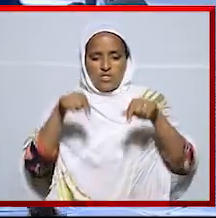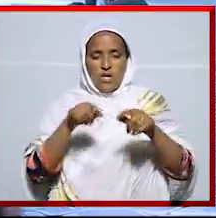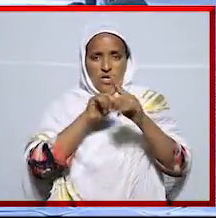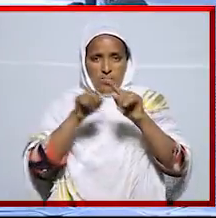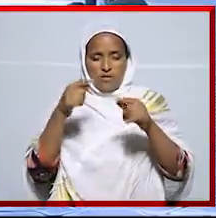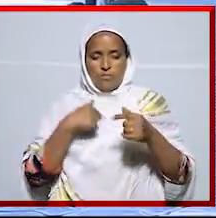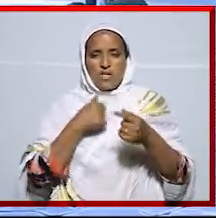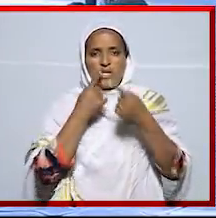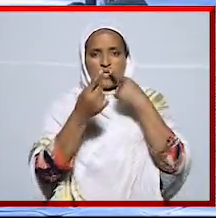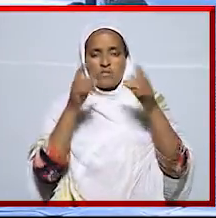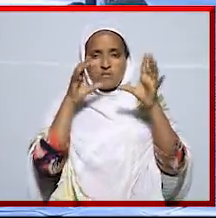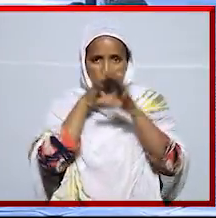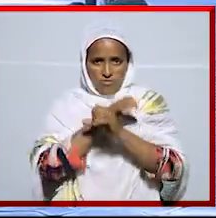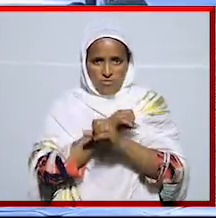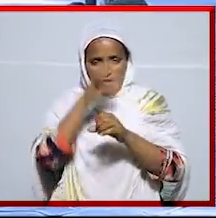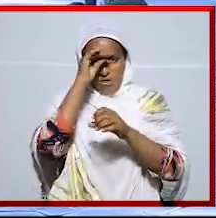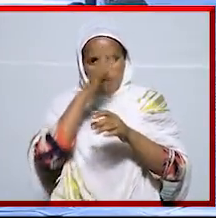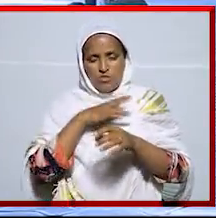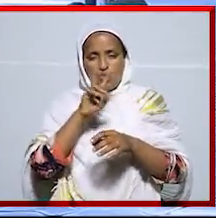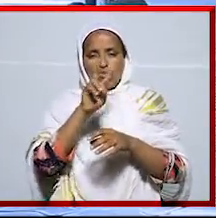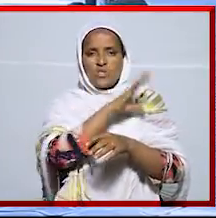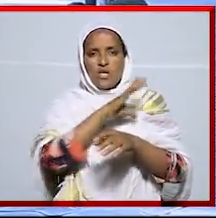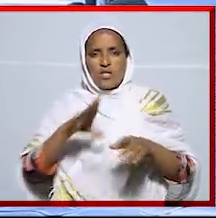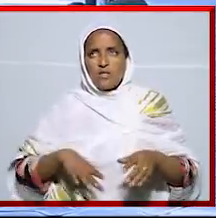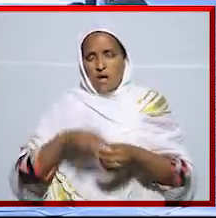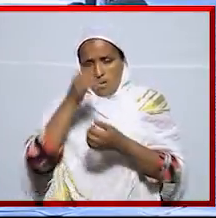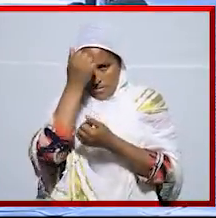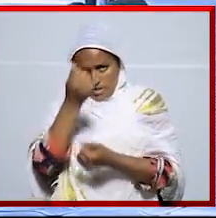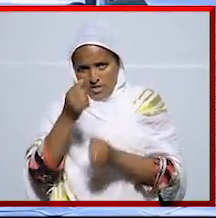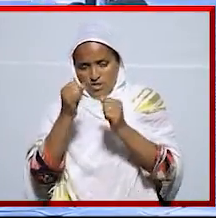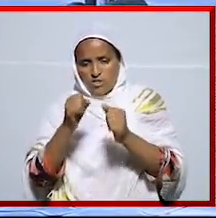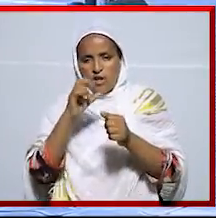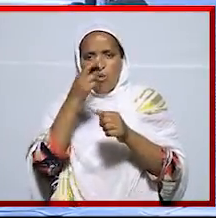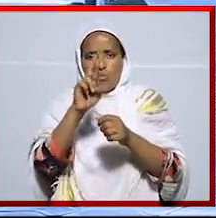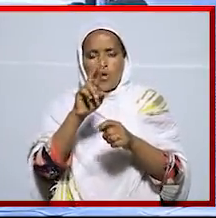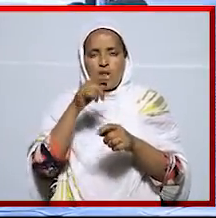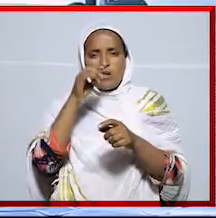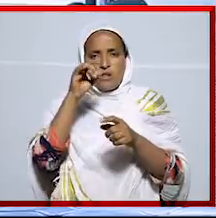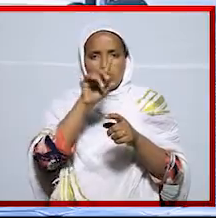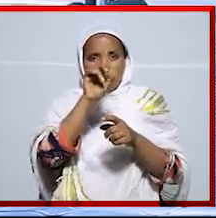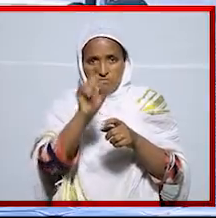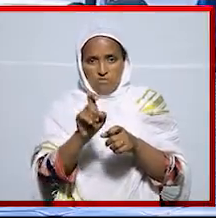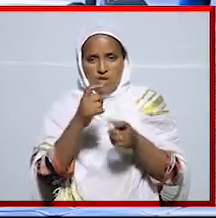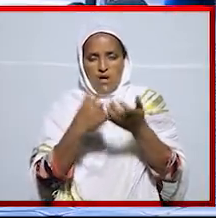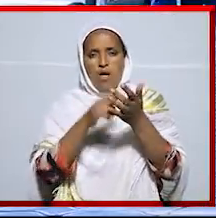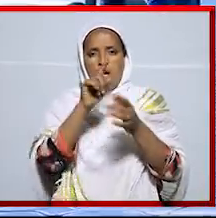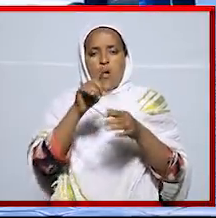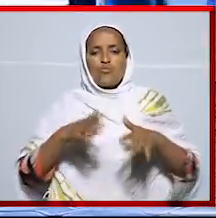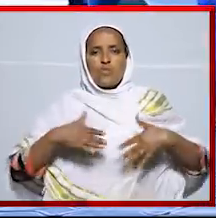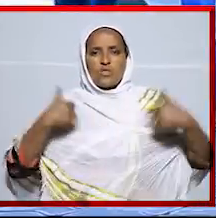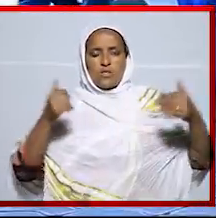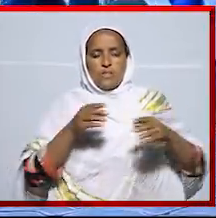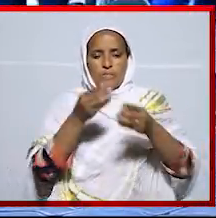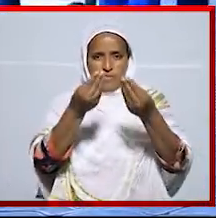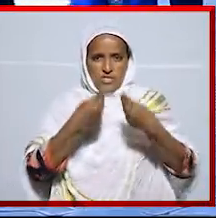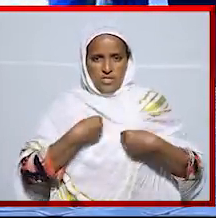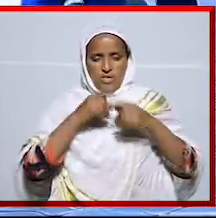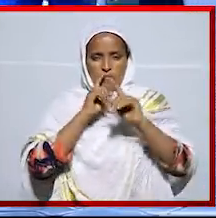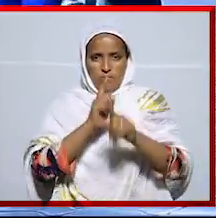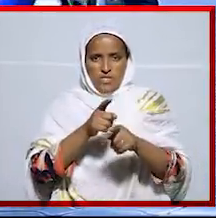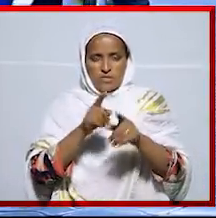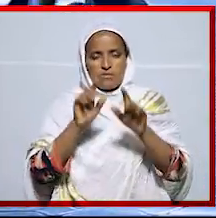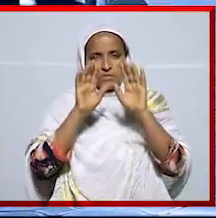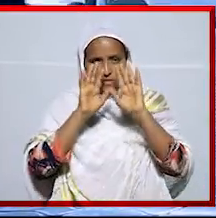የሚሉን ይኖራል። ለዛሬ ግን በእኔ ንግግር ከመጨረስ ሰው ለሁለት ጌታ መገዛት ይችላል ወይ ብዬ ላነሳው ጥያቄ አንዱ